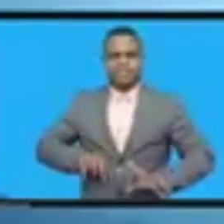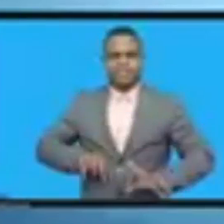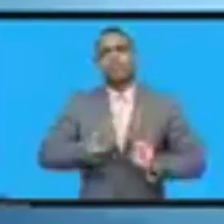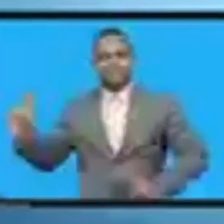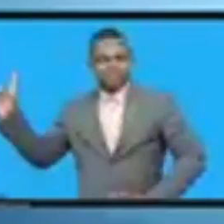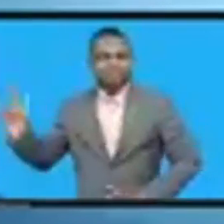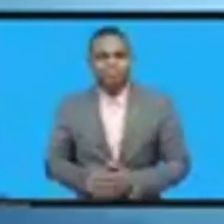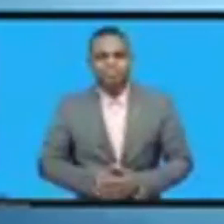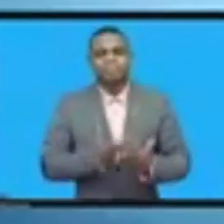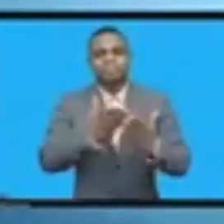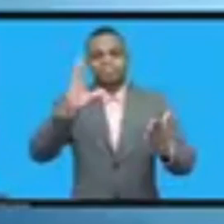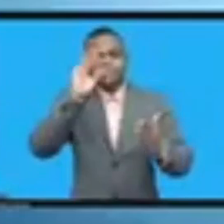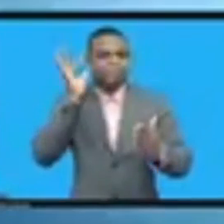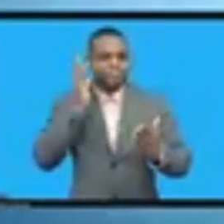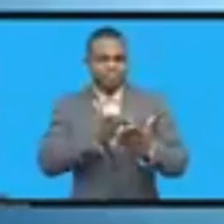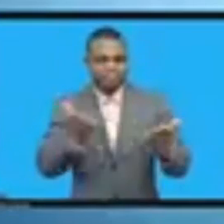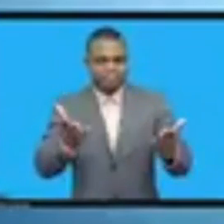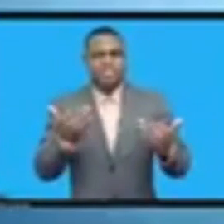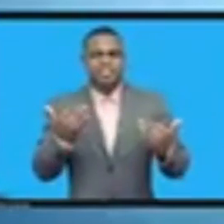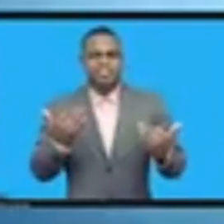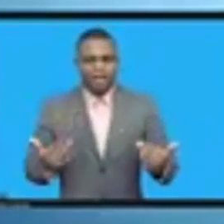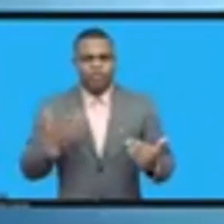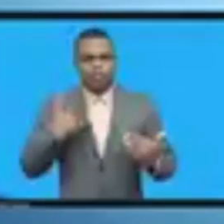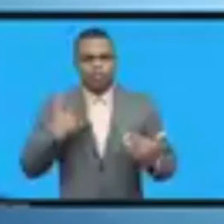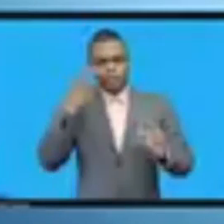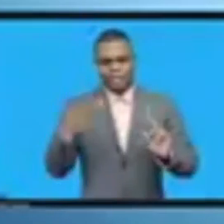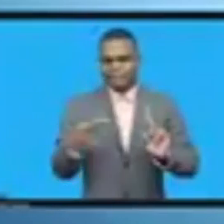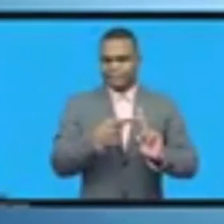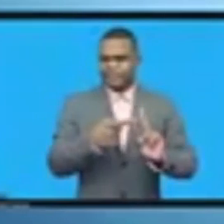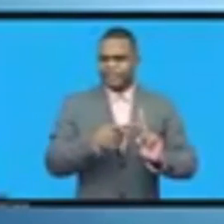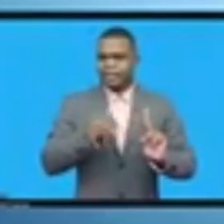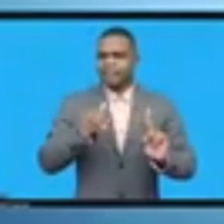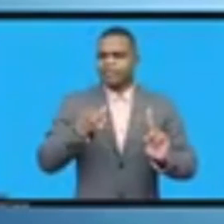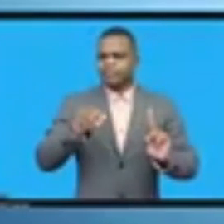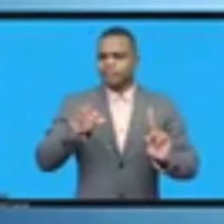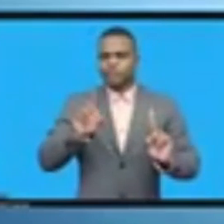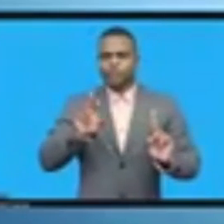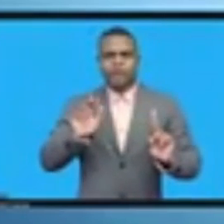总理阁下大力支持数码转型，